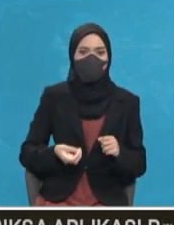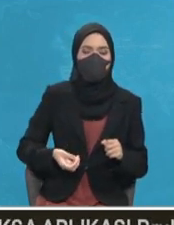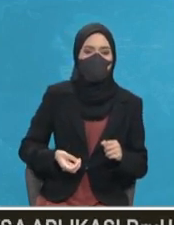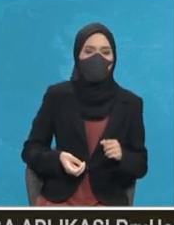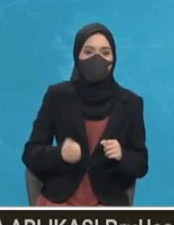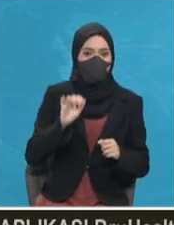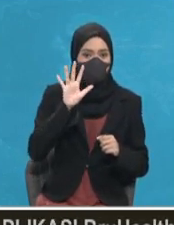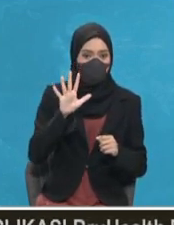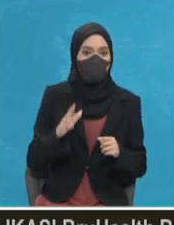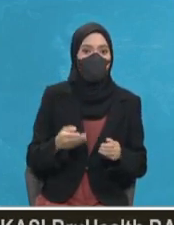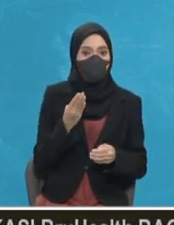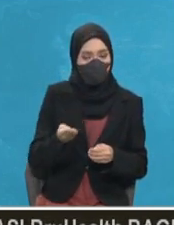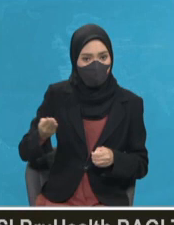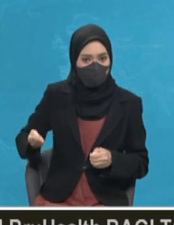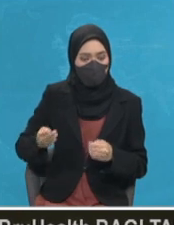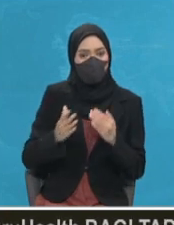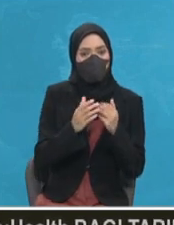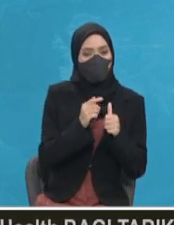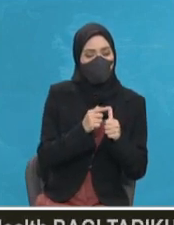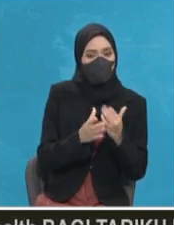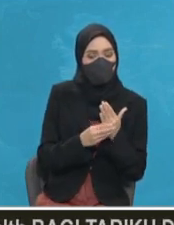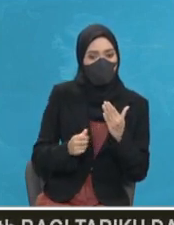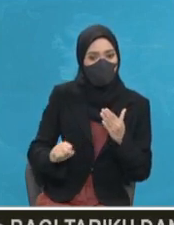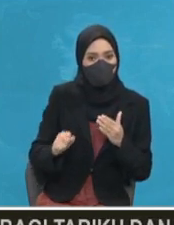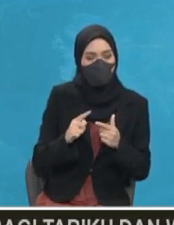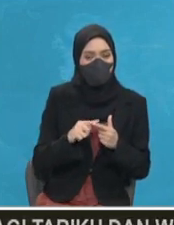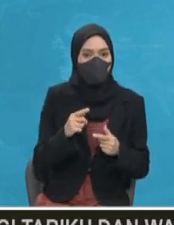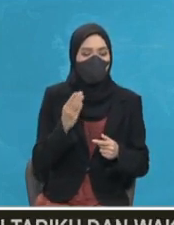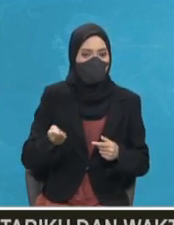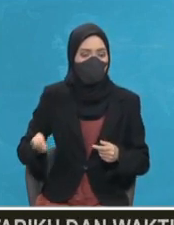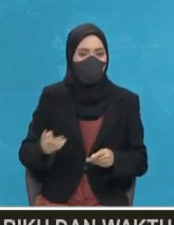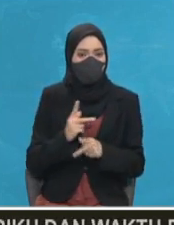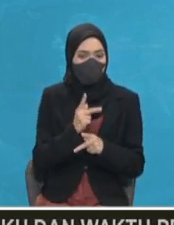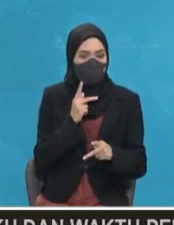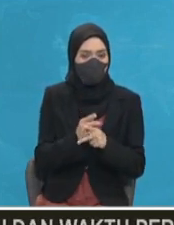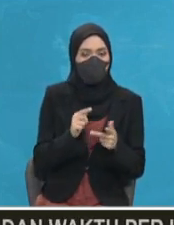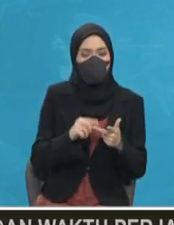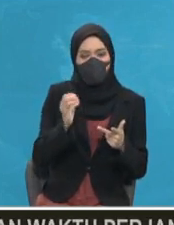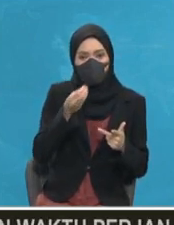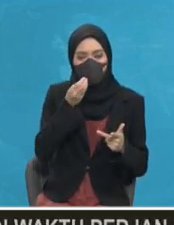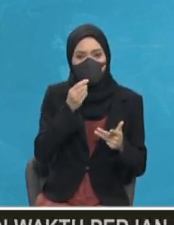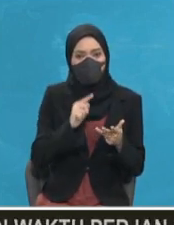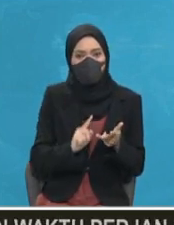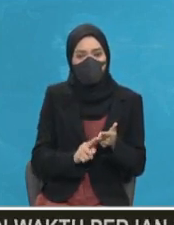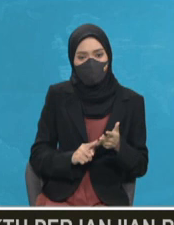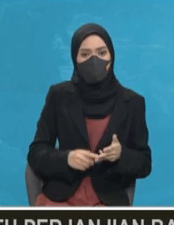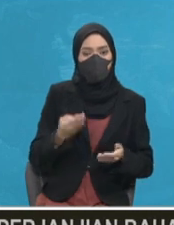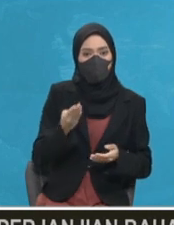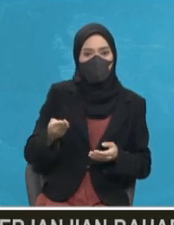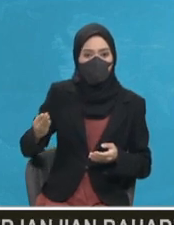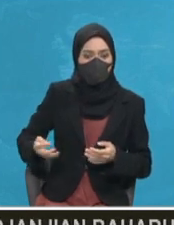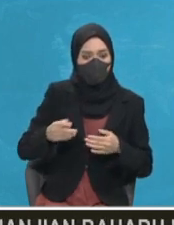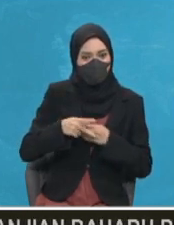bulan ini adalah bahan api galian diikuti oleh Jenderal dan kelengkapan pengangkutan makanan barang-barang keluaran kilang